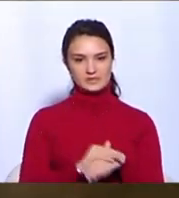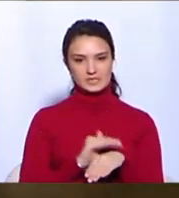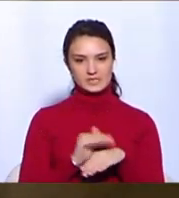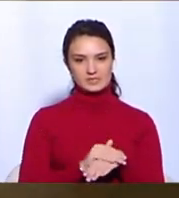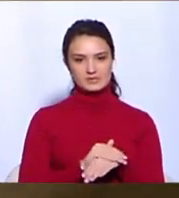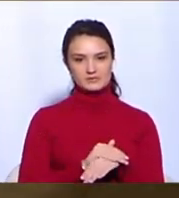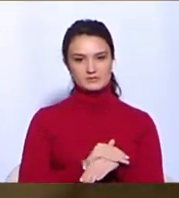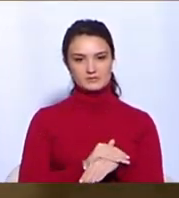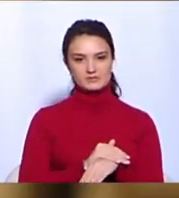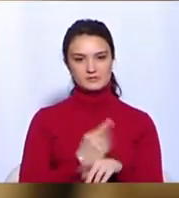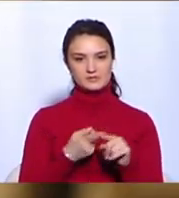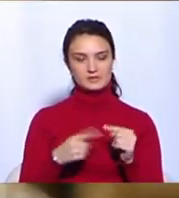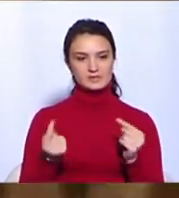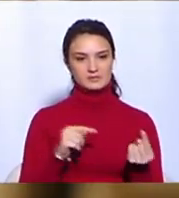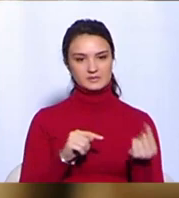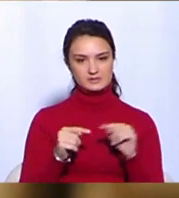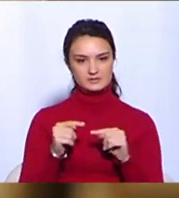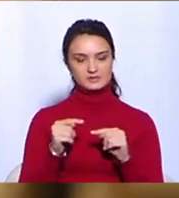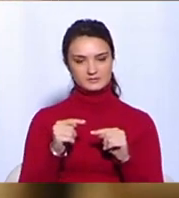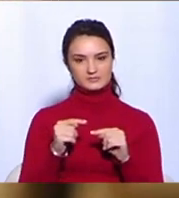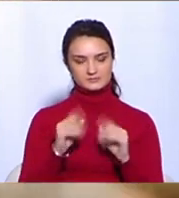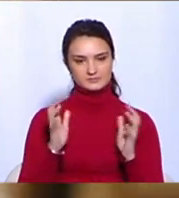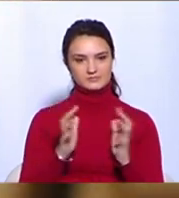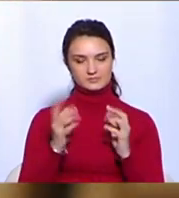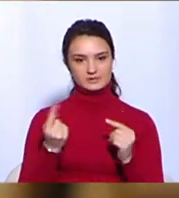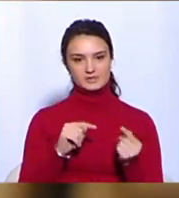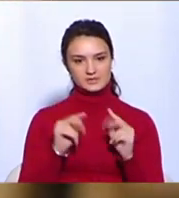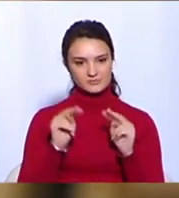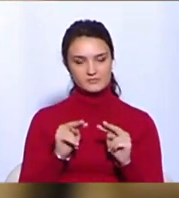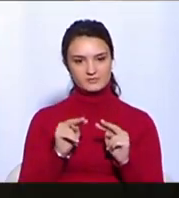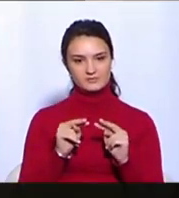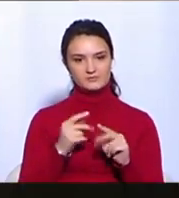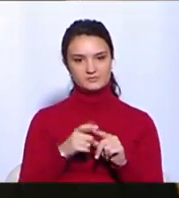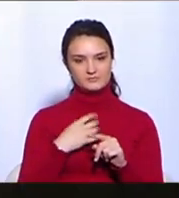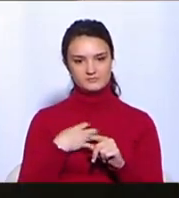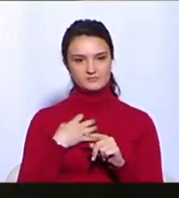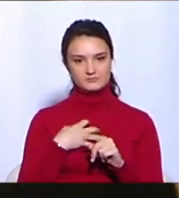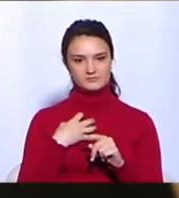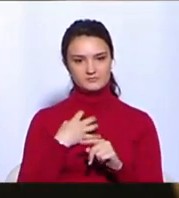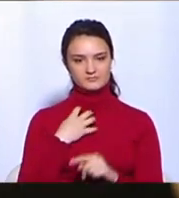სიკეთე ერთმანეთის გატანა ერთმანეთის მოვლა